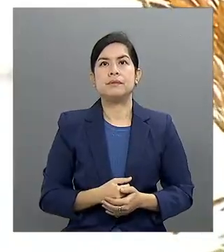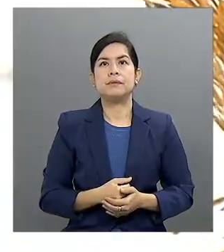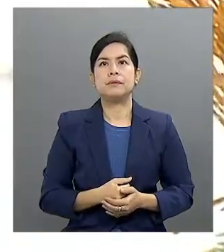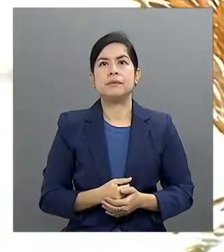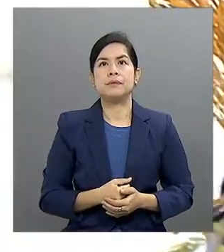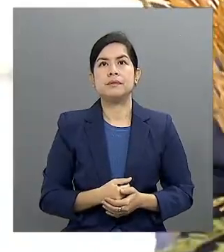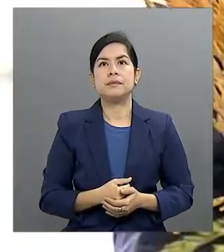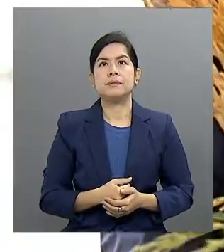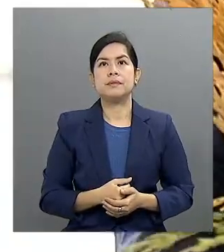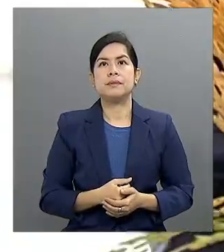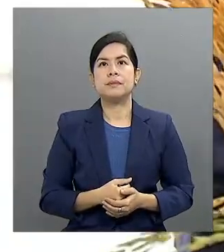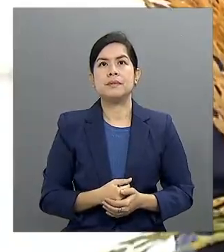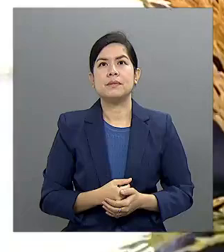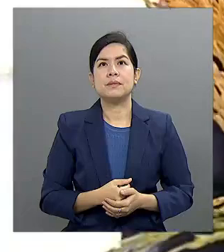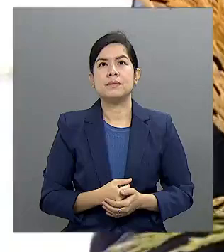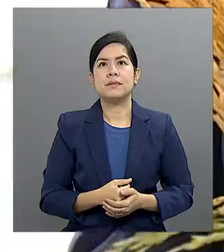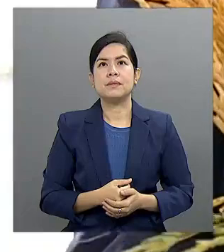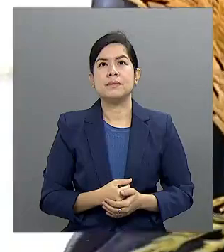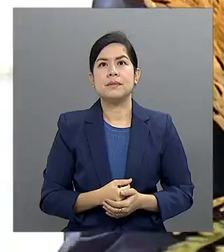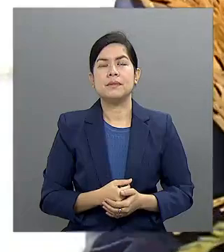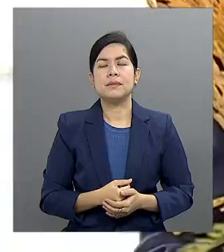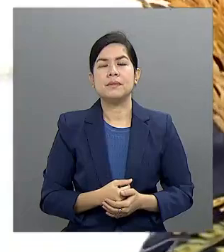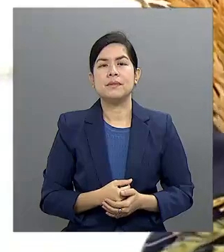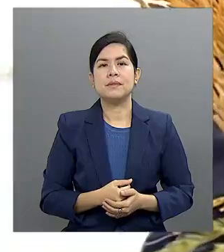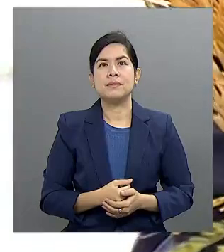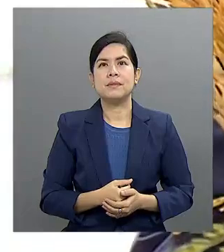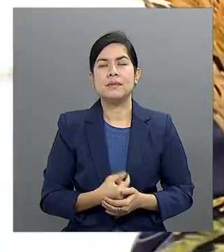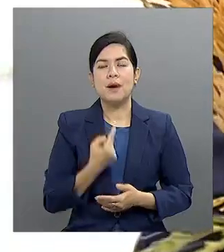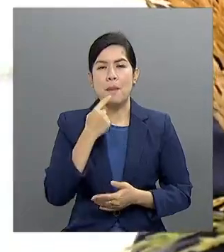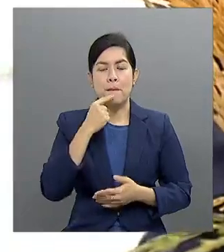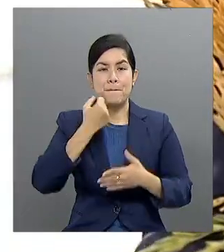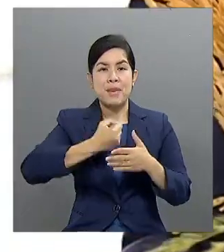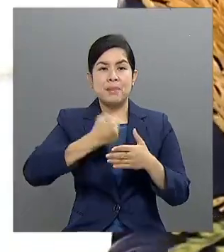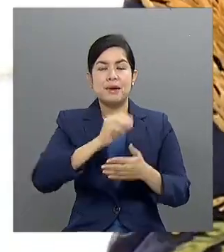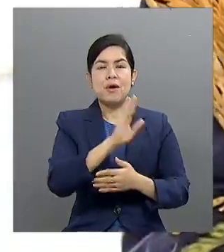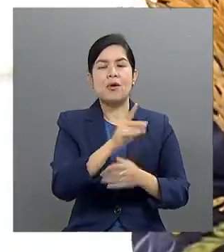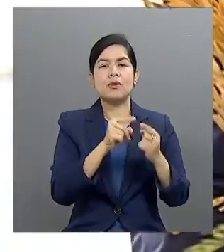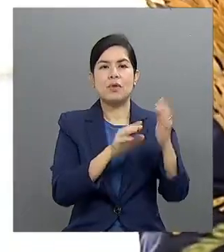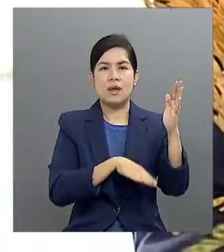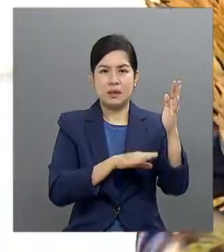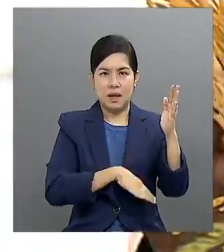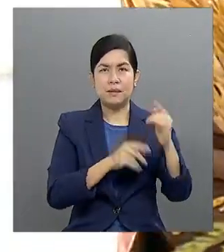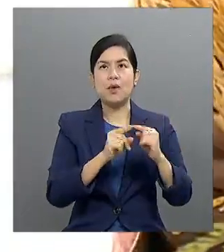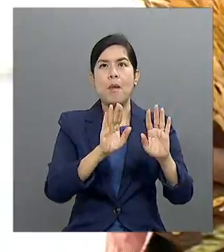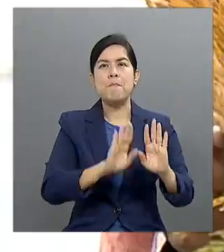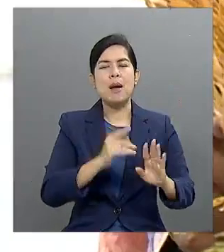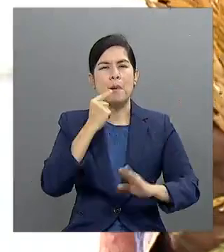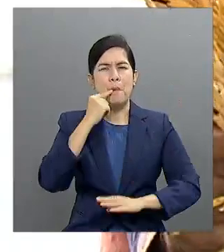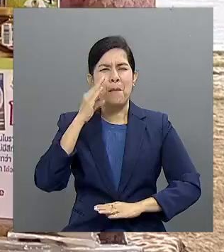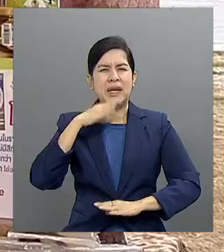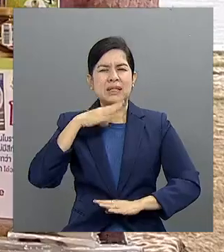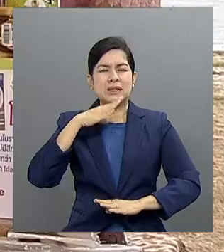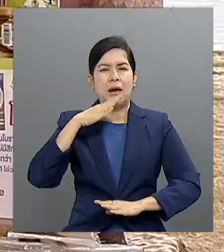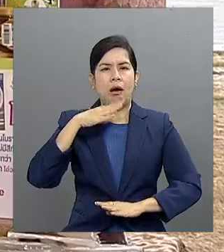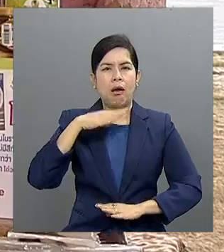พูดได้เลยครับ พูดได้เลยค่ะน้ำพริกของอันนี้นะคะน้ำพริกทางใต้เนี่ยมันจะเป็นรสจัดกว่าทางปกติภาคกลางเ